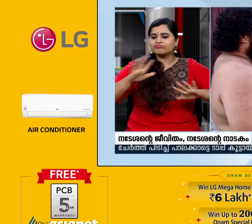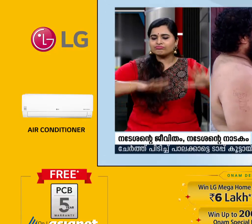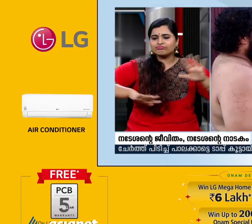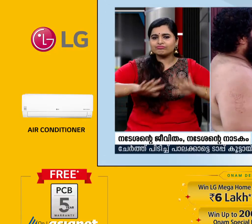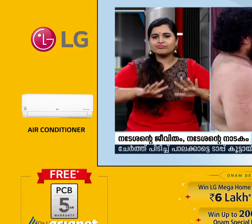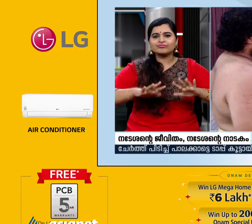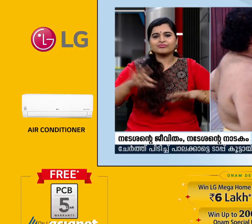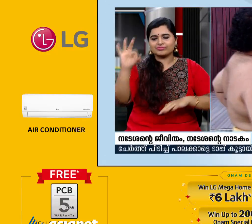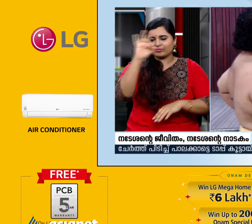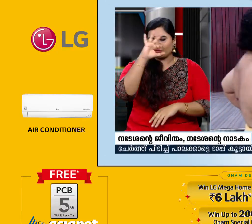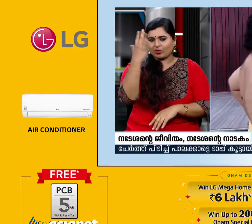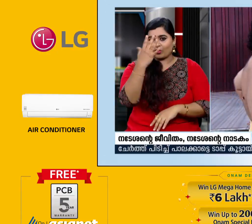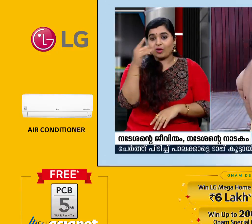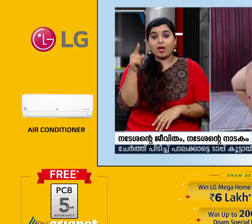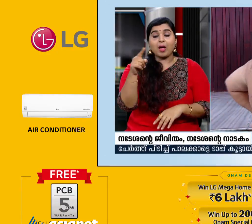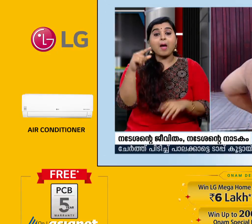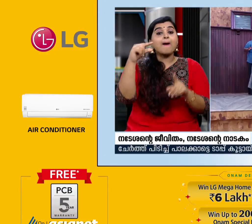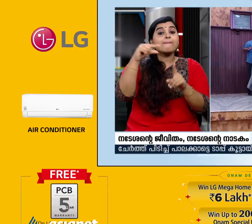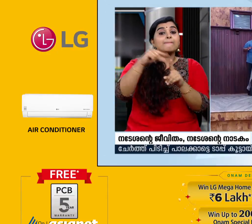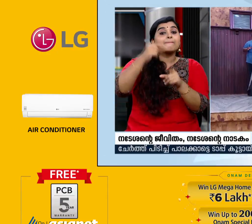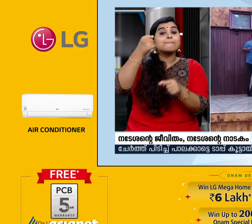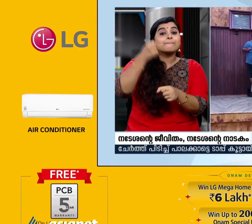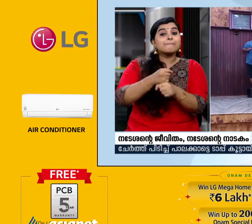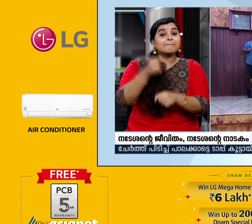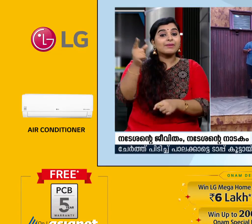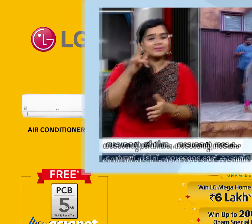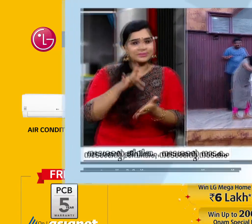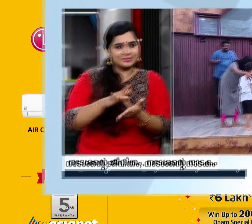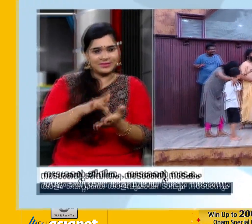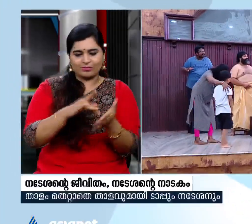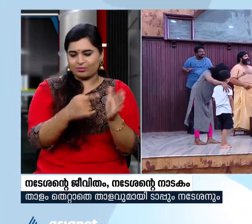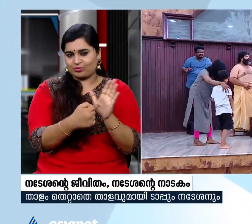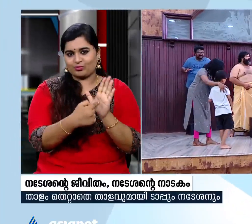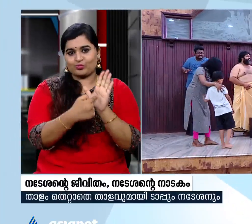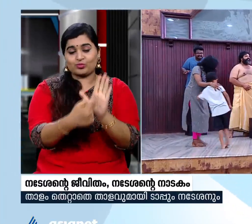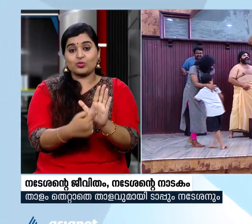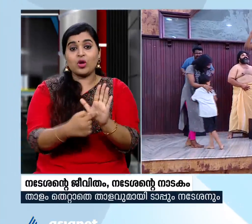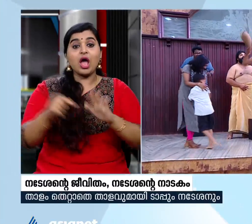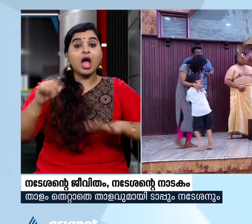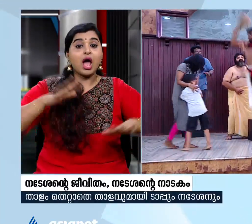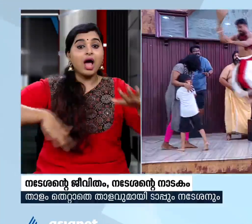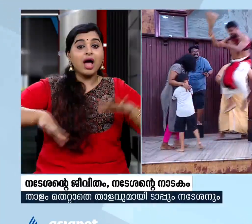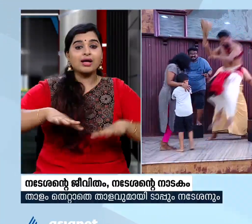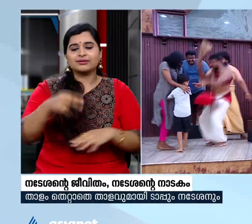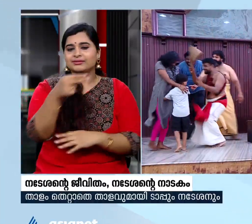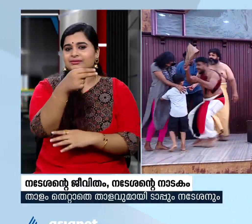പാലക്കാട്ടെ ടാപ്പ് നാടകവേദിയുടെ രംഗോത്സവം ഇക്കുറി പറയുന്നത്. നാടകത്തിൻ്റെ പേര് താളം.